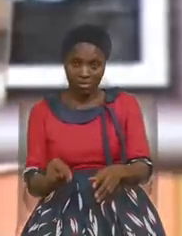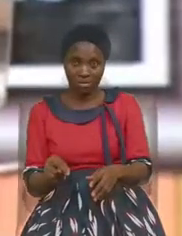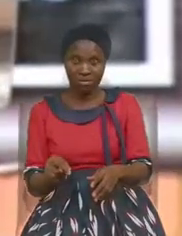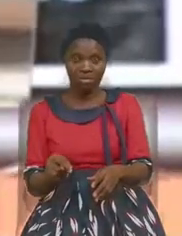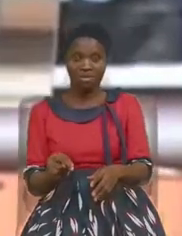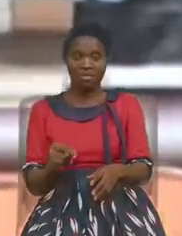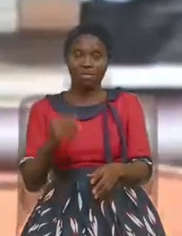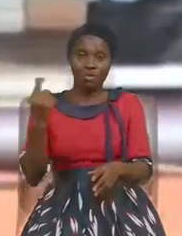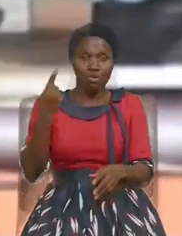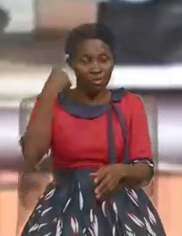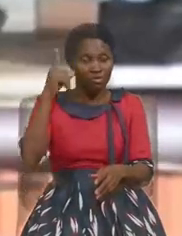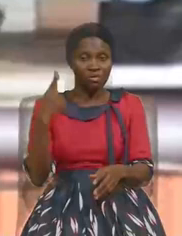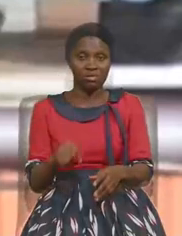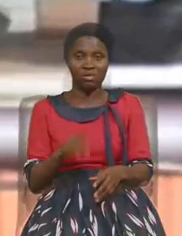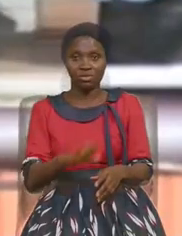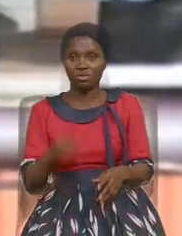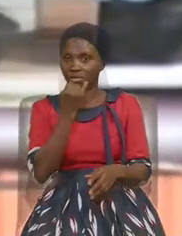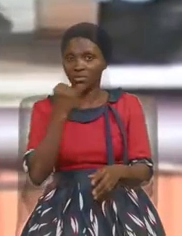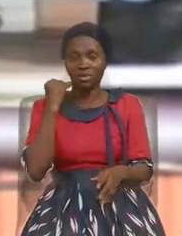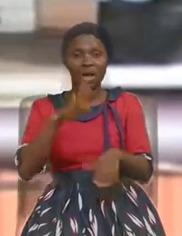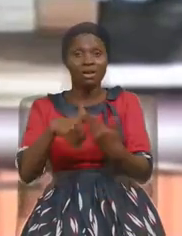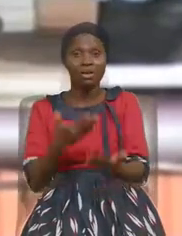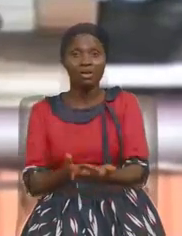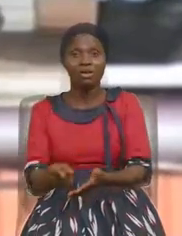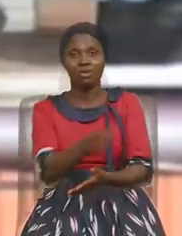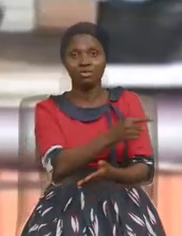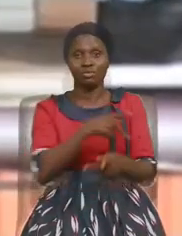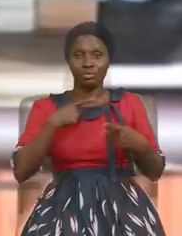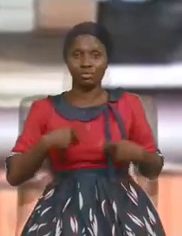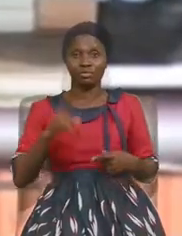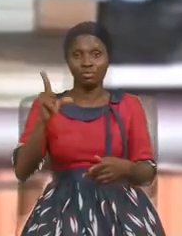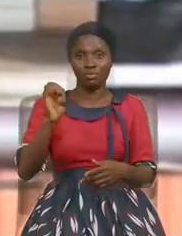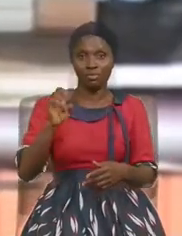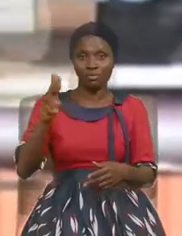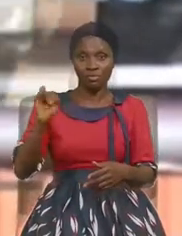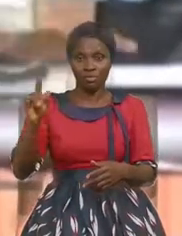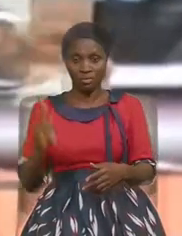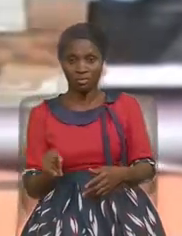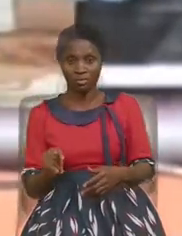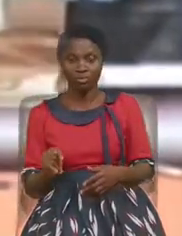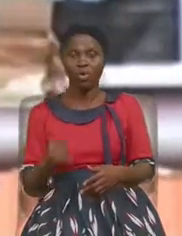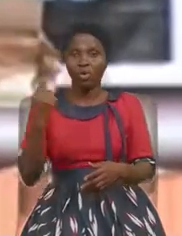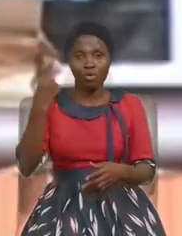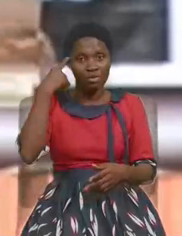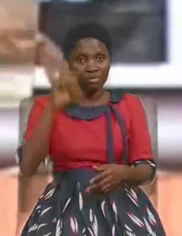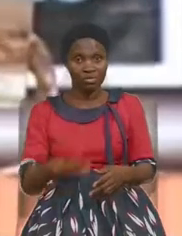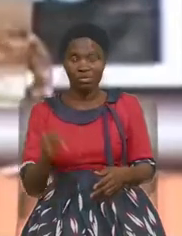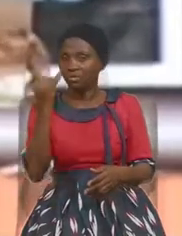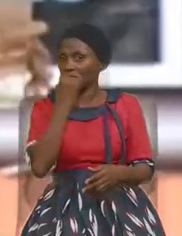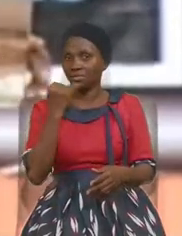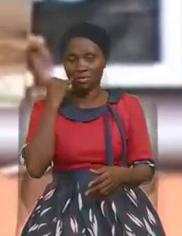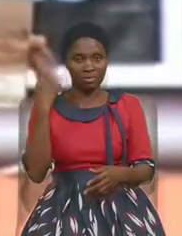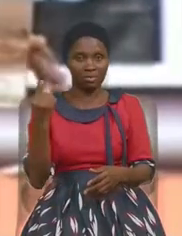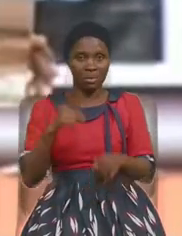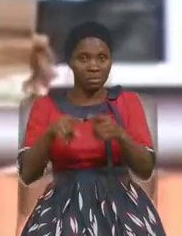d'Israël. Et tous ces Lévites étaient là pour servir les enfants d'Israël. Mais maintenant, Dieu a tant aimé